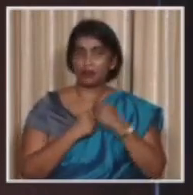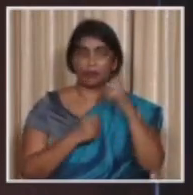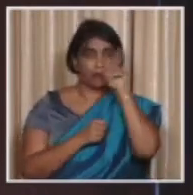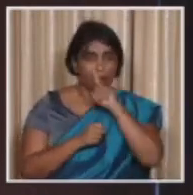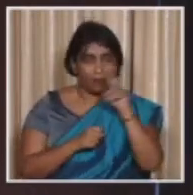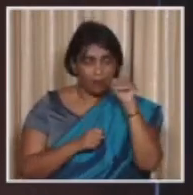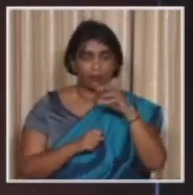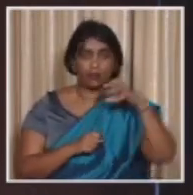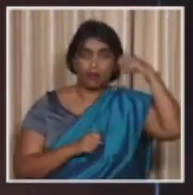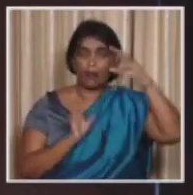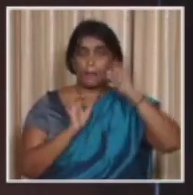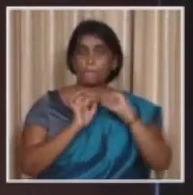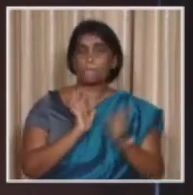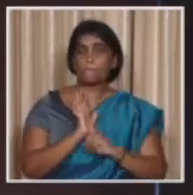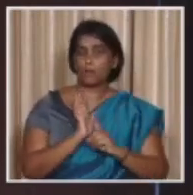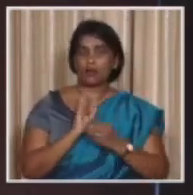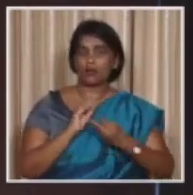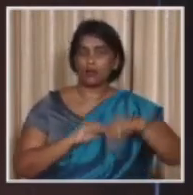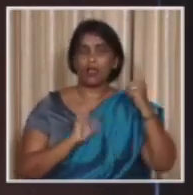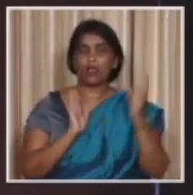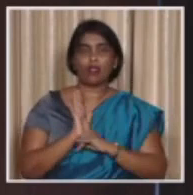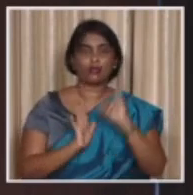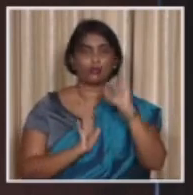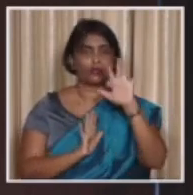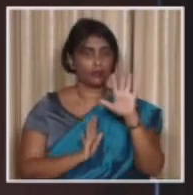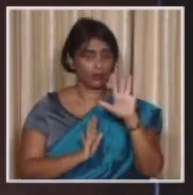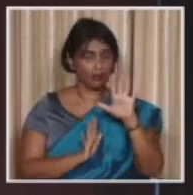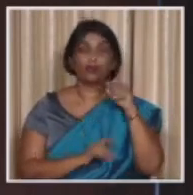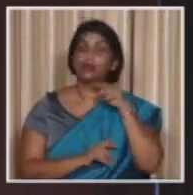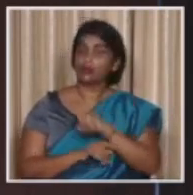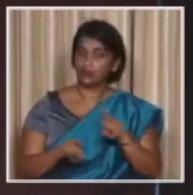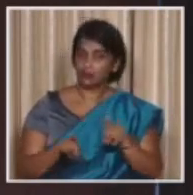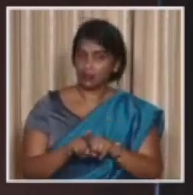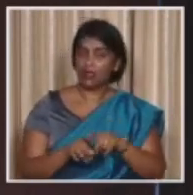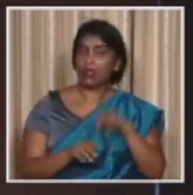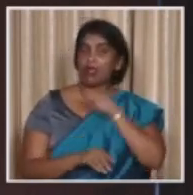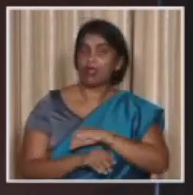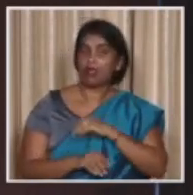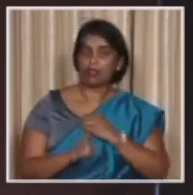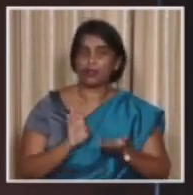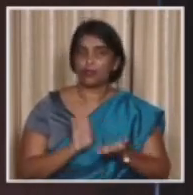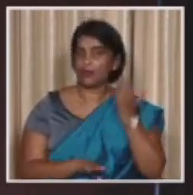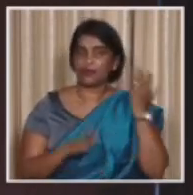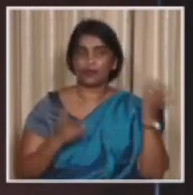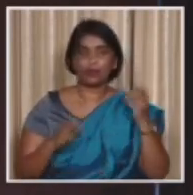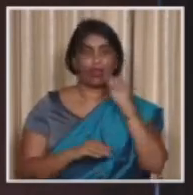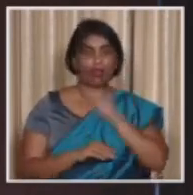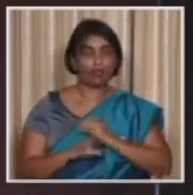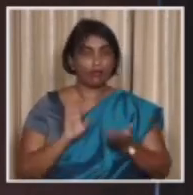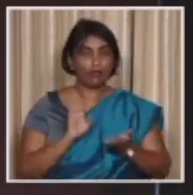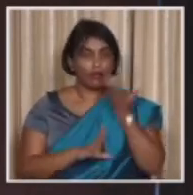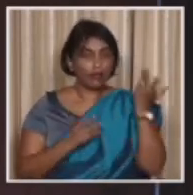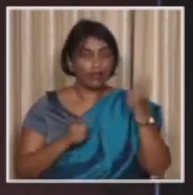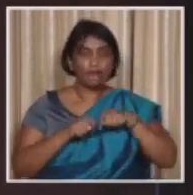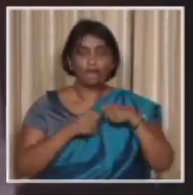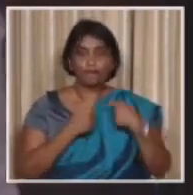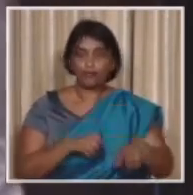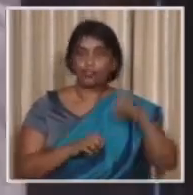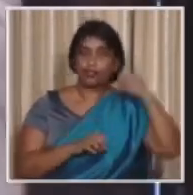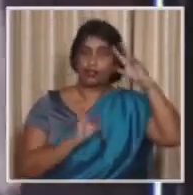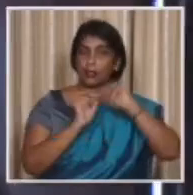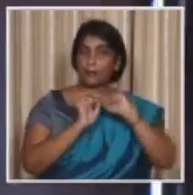මාසයකට කරන්ට් බිල වැඩි වෙලා තියෙනවා 165කින් විතර. එතකොට ආදායම වැඩි වෙන්නේ නැහැ. ආදායම් වැඩි වෙන්නේ නැතුව වියදම විදුලි